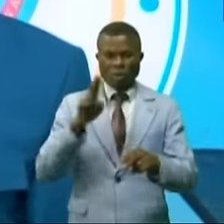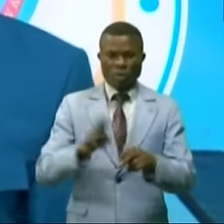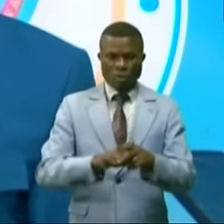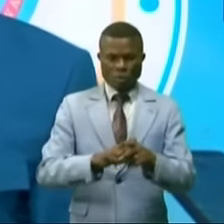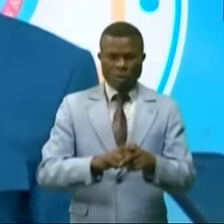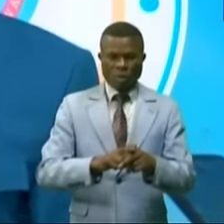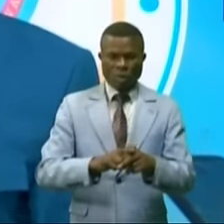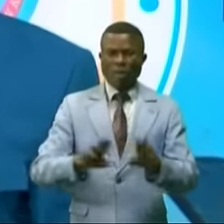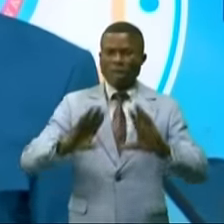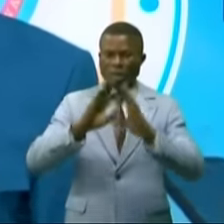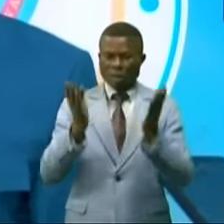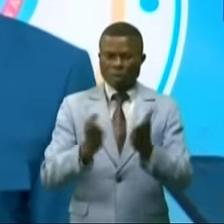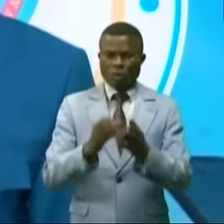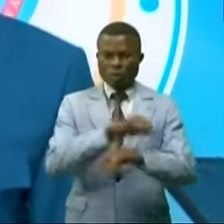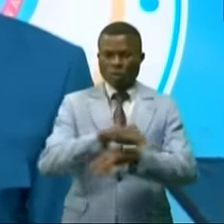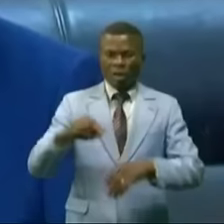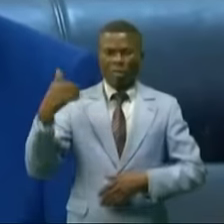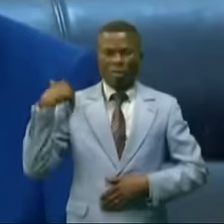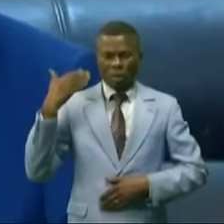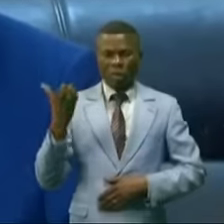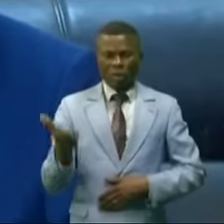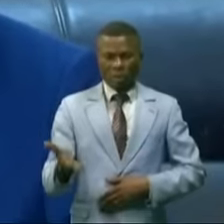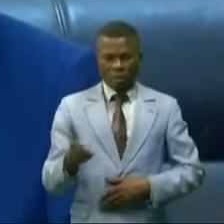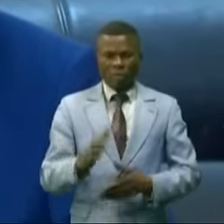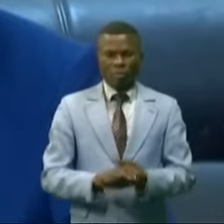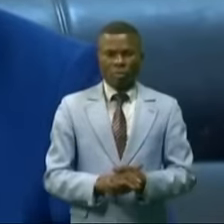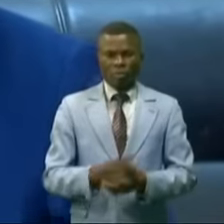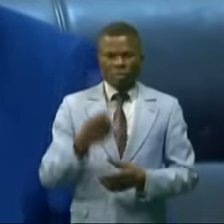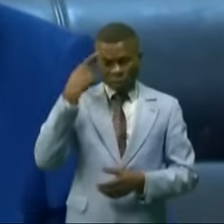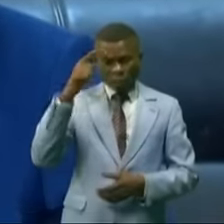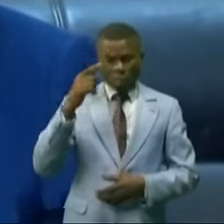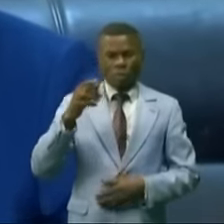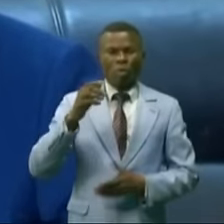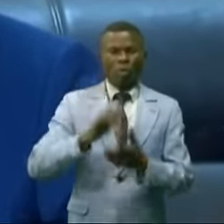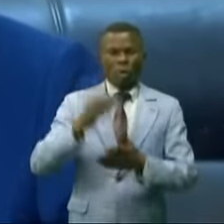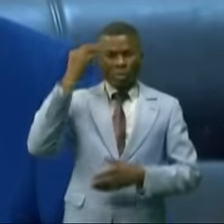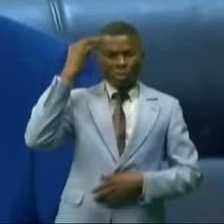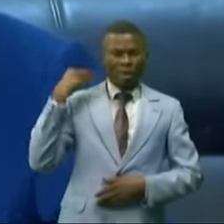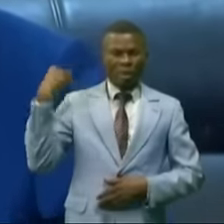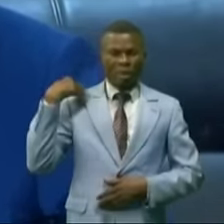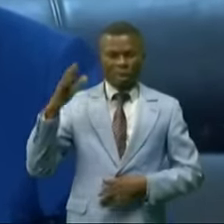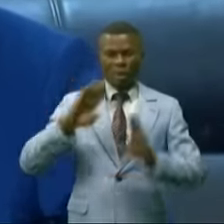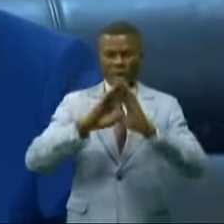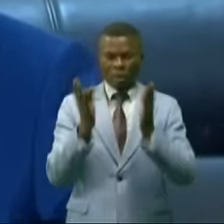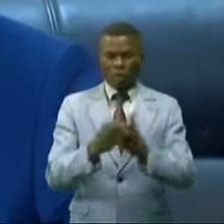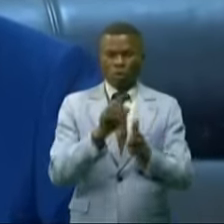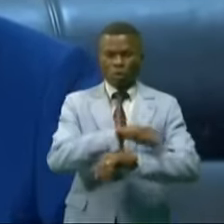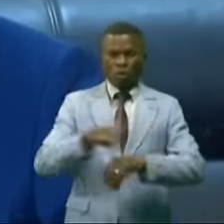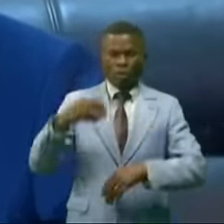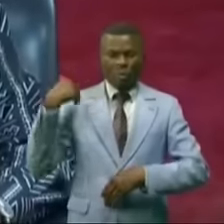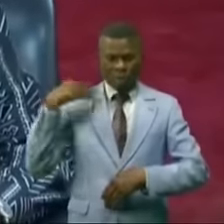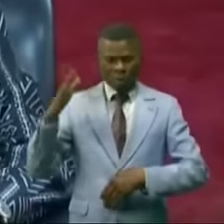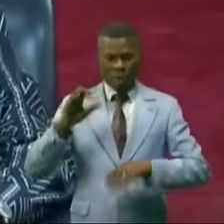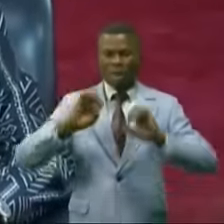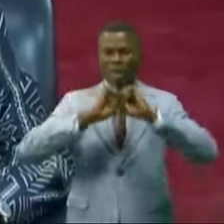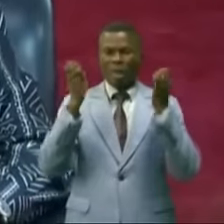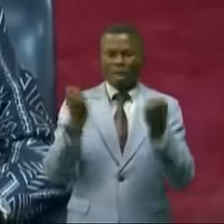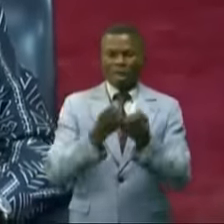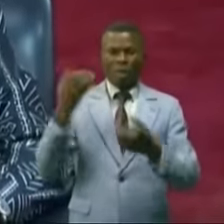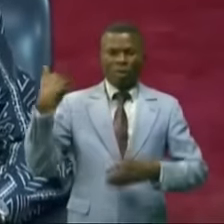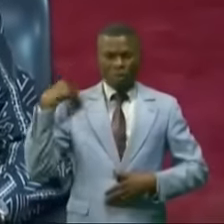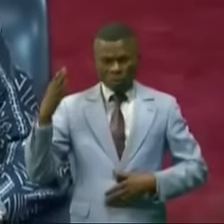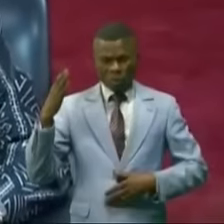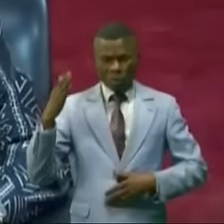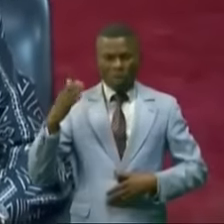les services publics de l'État. Pour maître Constant Mutamba, tous les services publics de l'État, les entreprises publiques